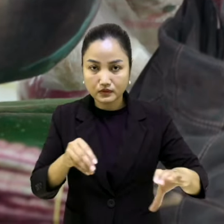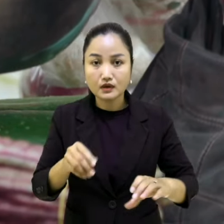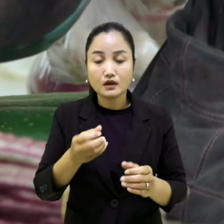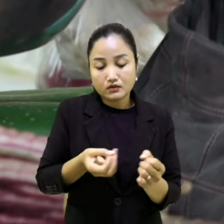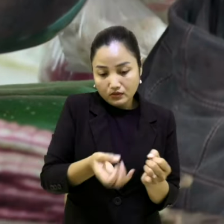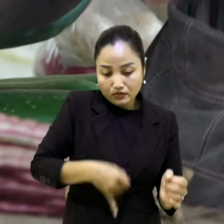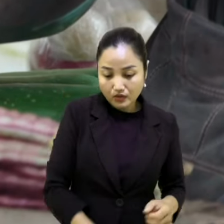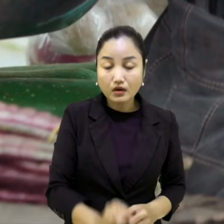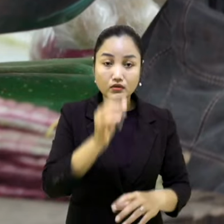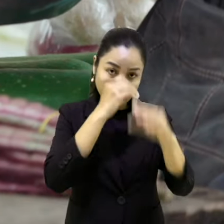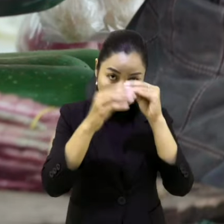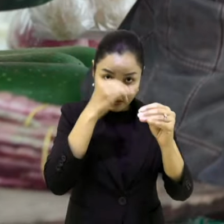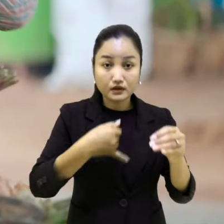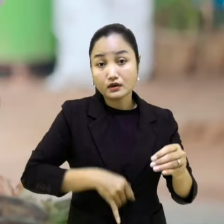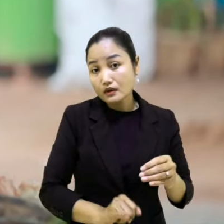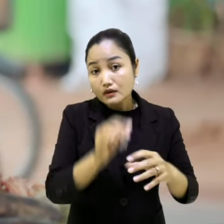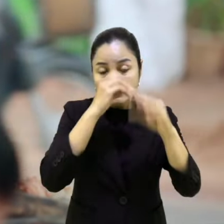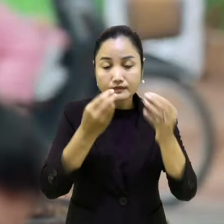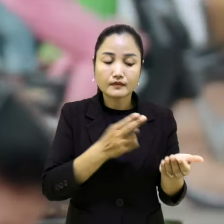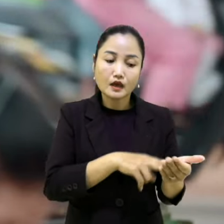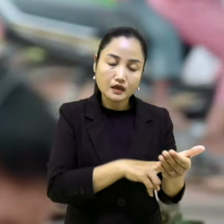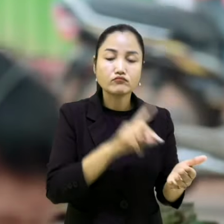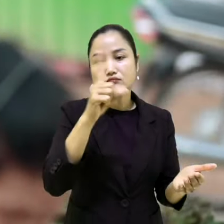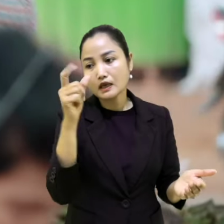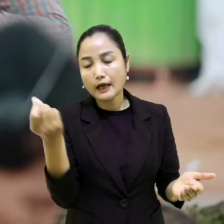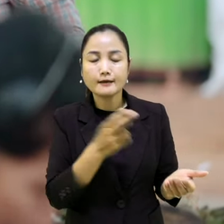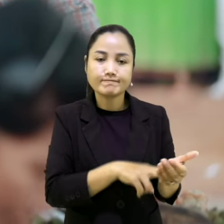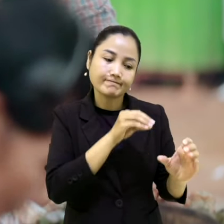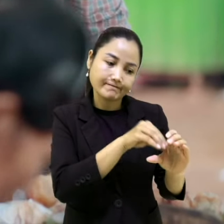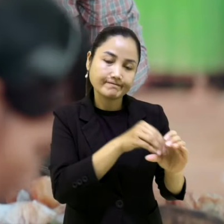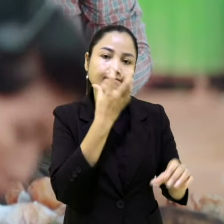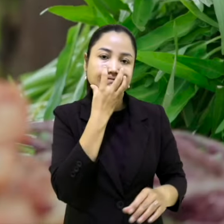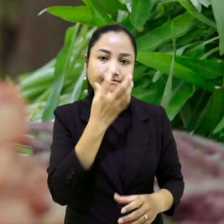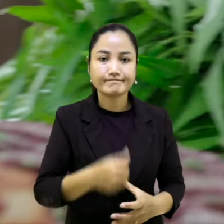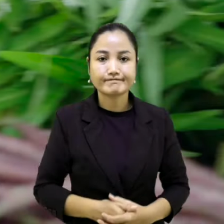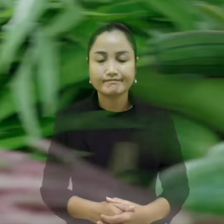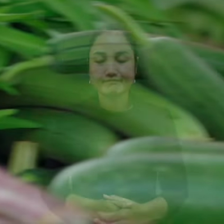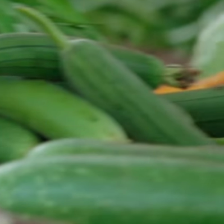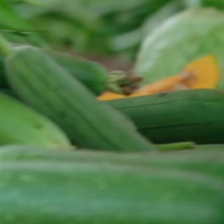côn tự riêng hộp mà ha có nhóm xóm lối đôi hàm mặc hai nhóm trơn xóm mà đoàn